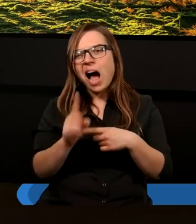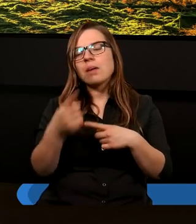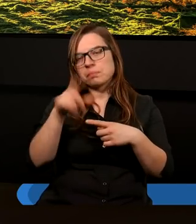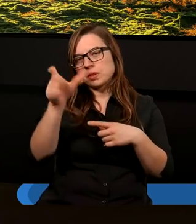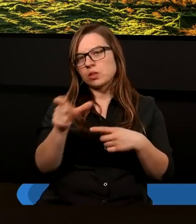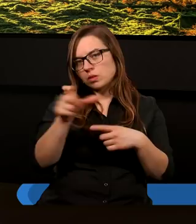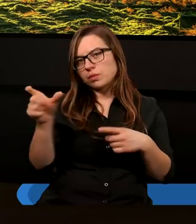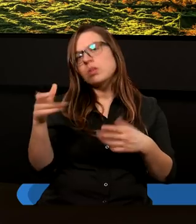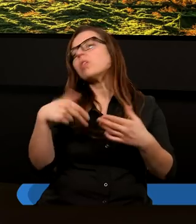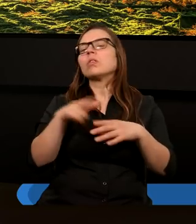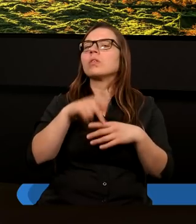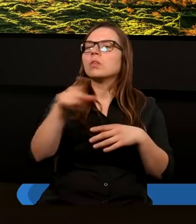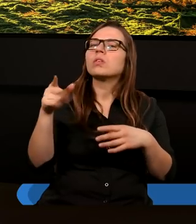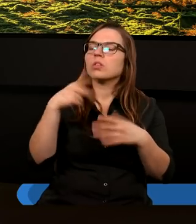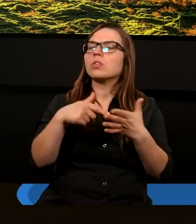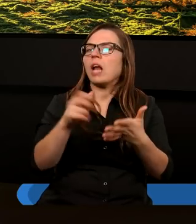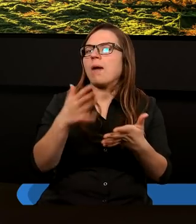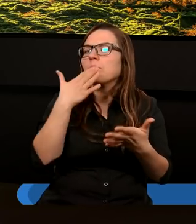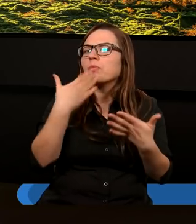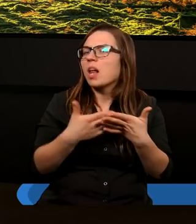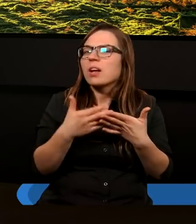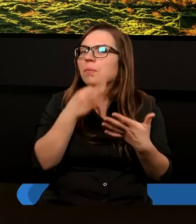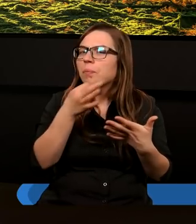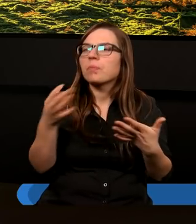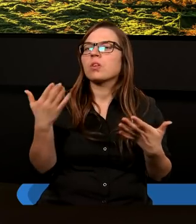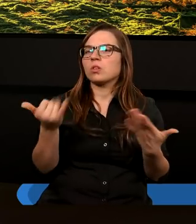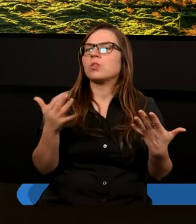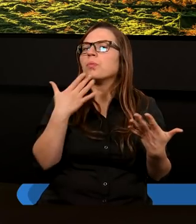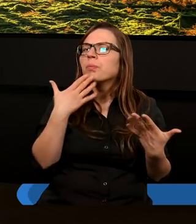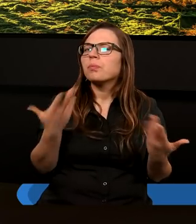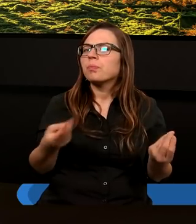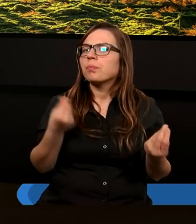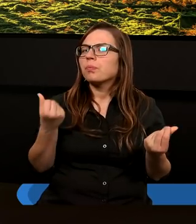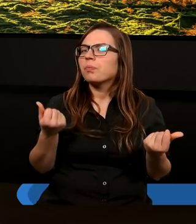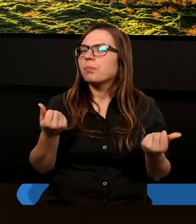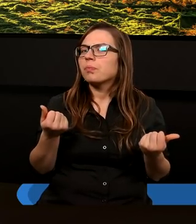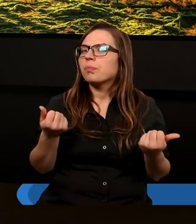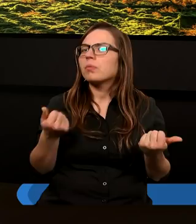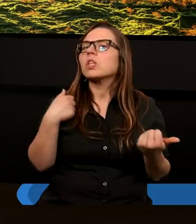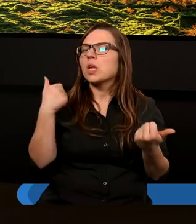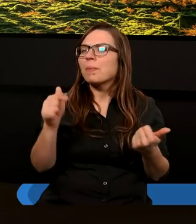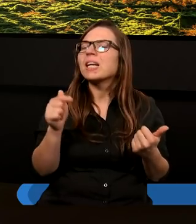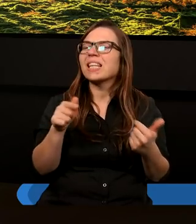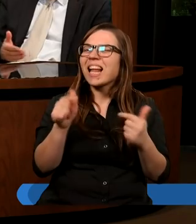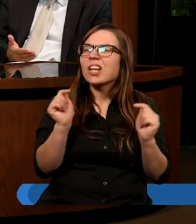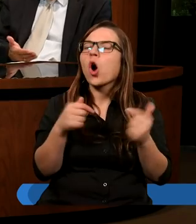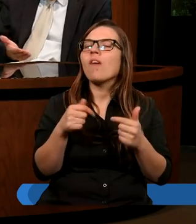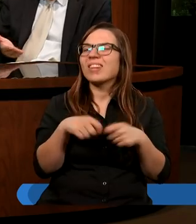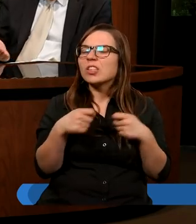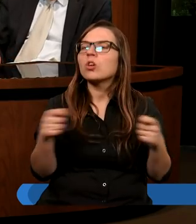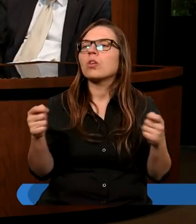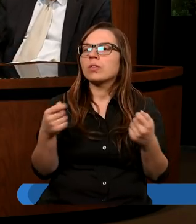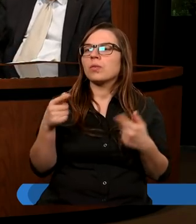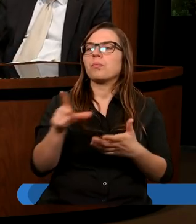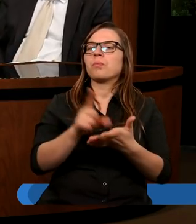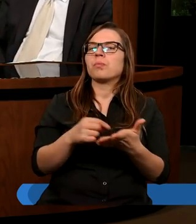którzy się go pytają, dlaczego to zrobiłeś? Co robi Piotr, żeby zażegnać ten konflikt? Przede wszystkim